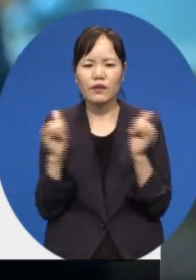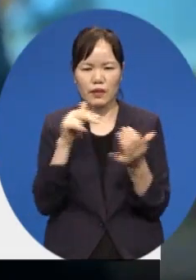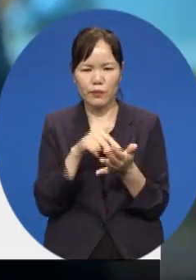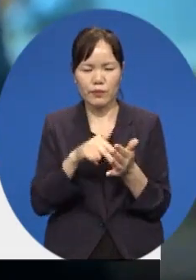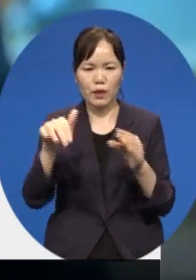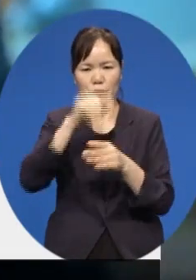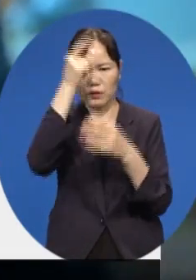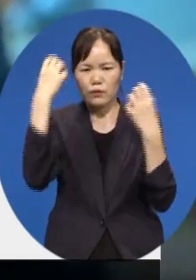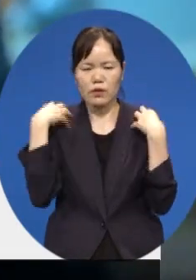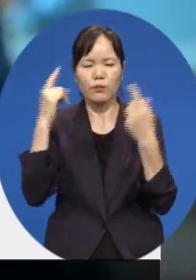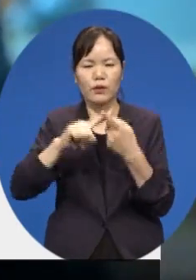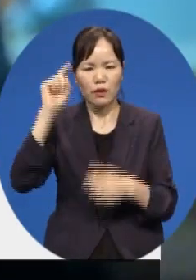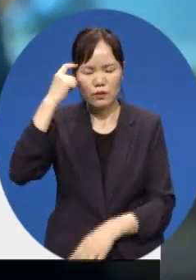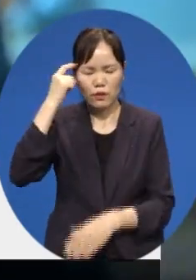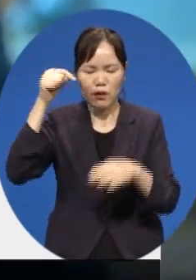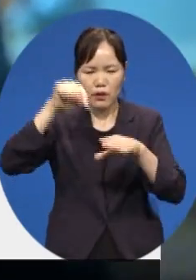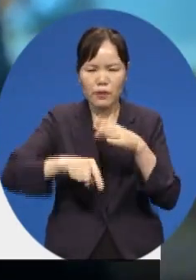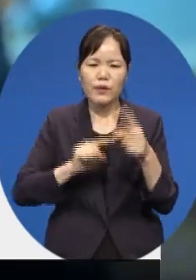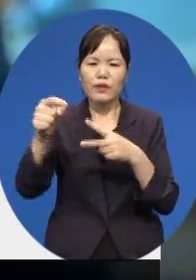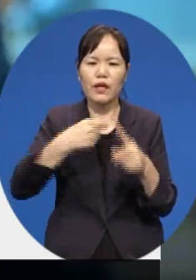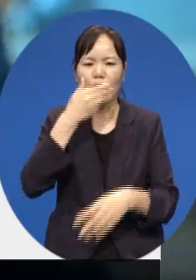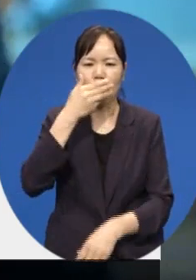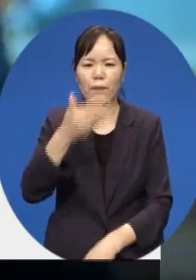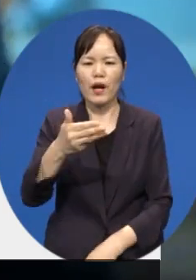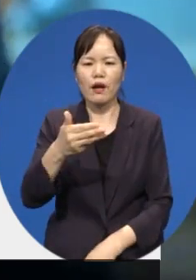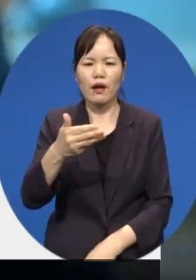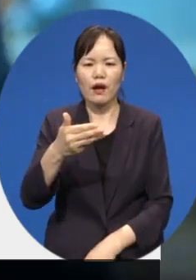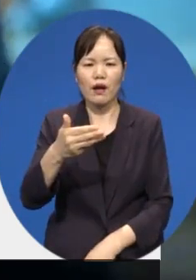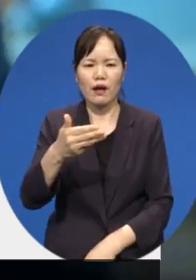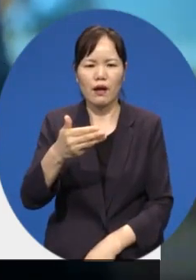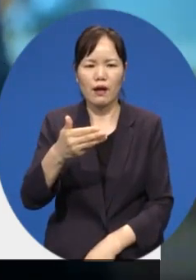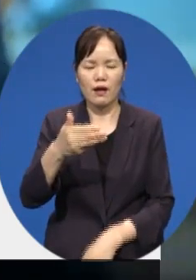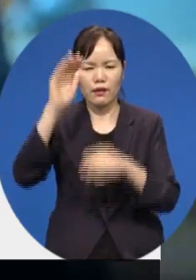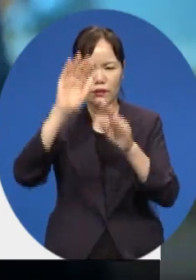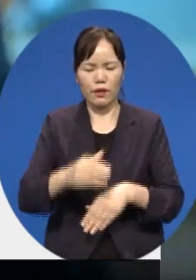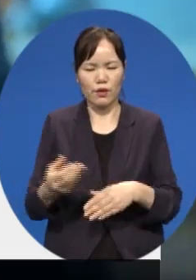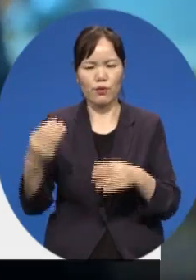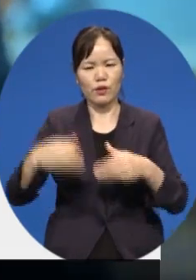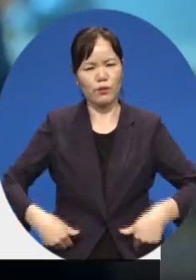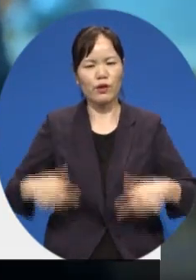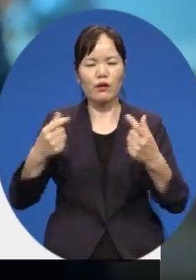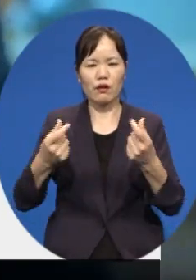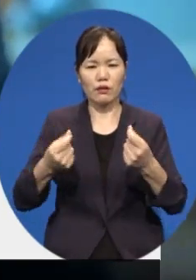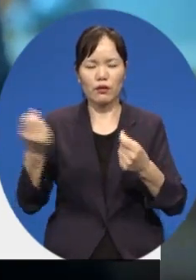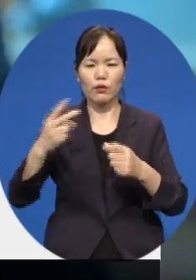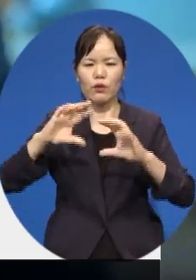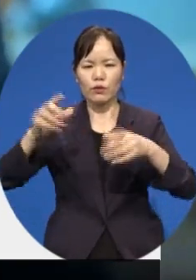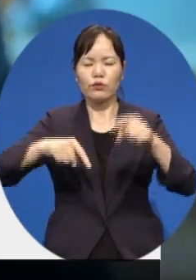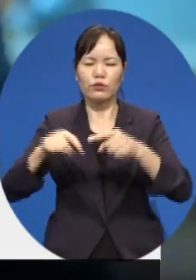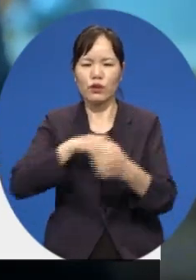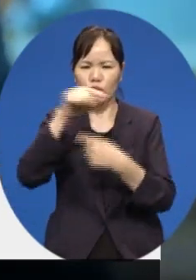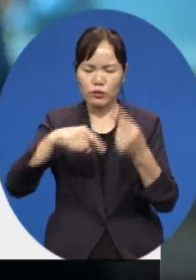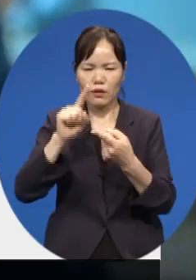문재인 정권에 대한 철학을 깊이 있게 이해할 수 있는 정도의 어떤 그 행간을 담고 있어야 하지 않을까. 그리고 또 국정운영 전반에 대해서 우리가